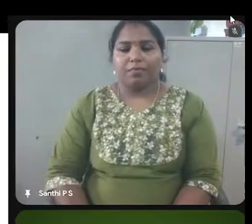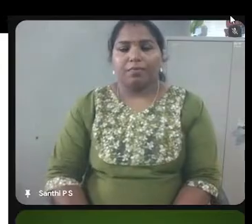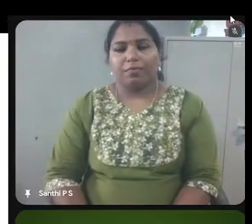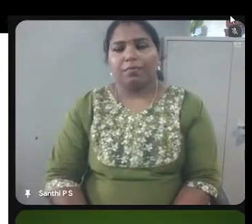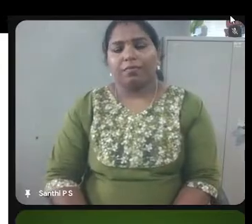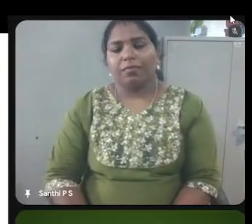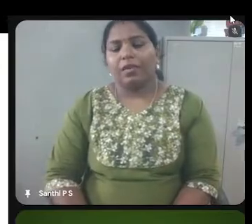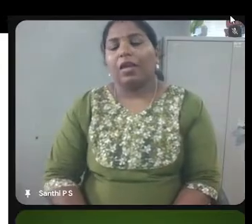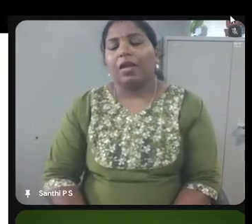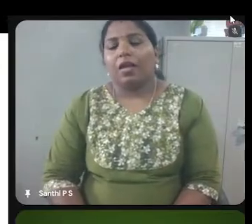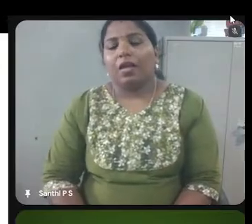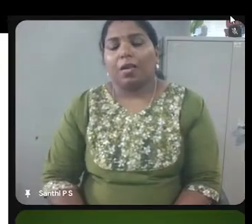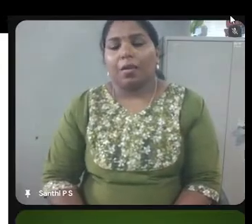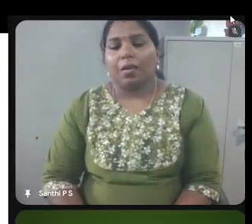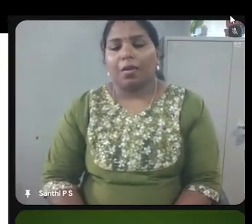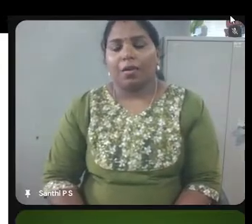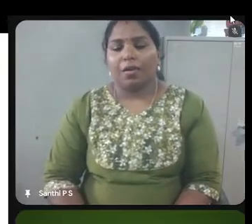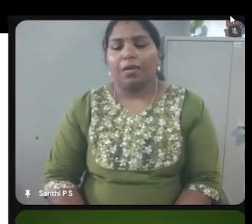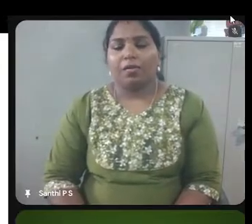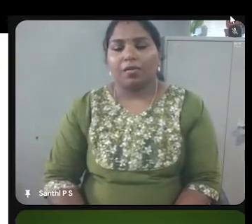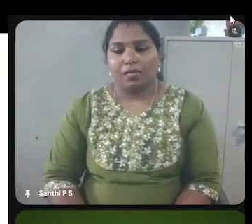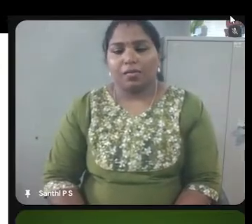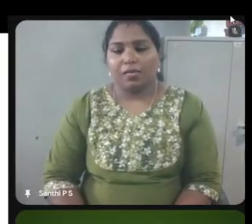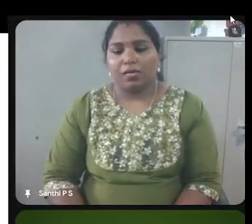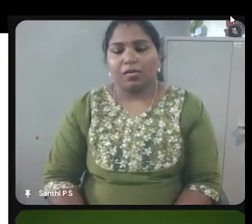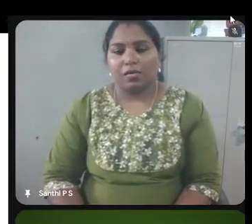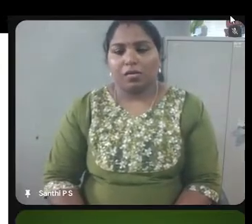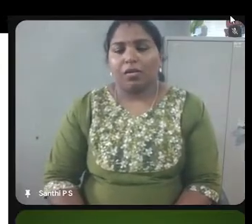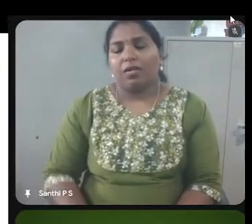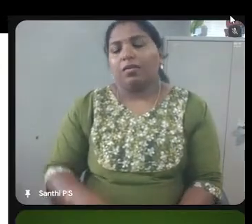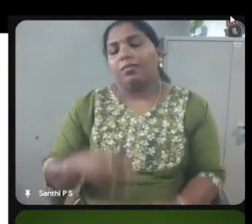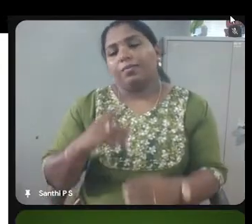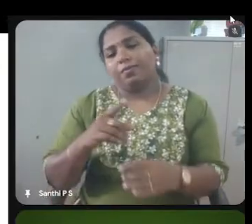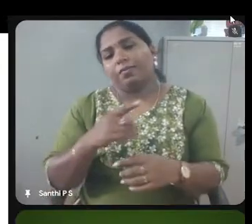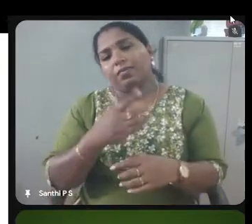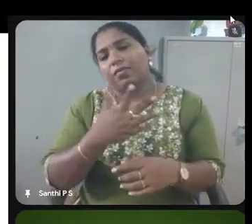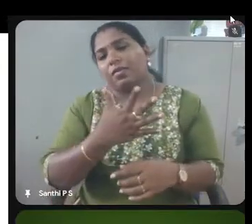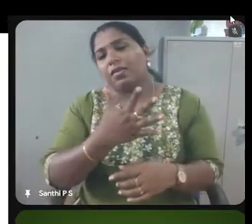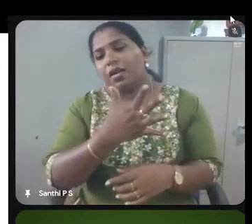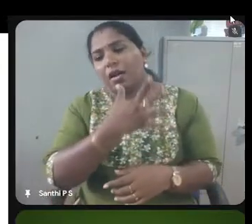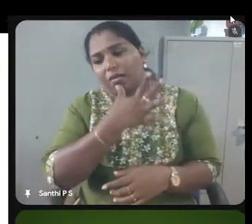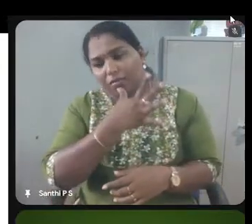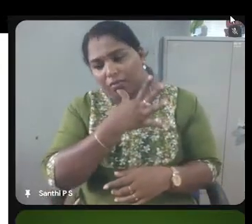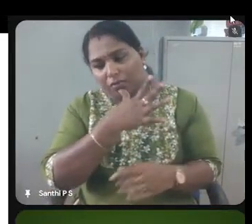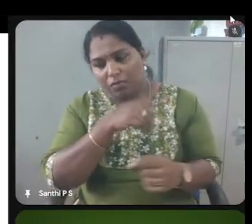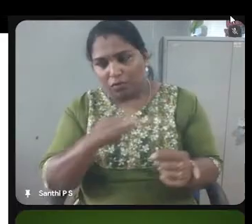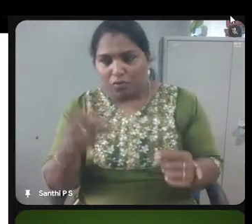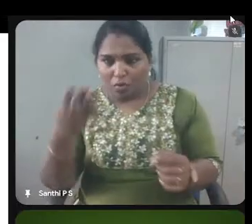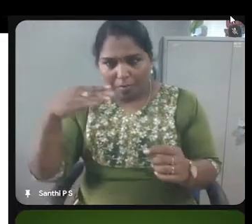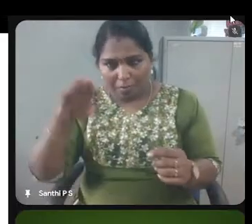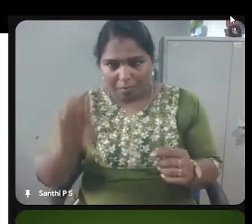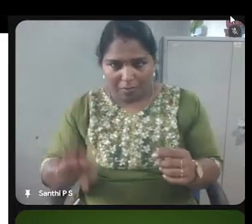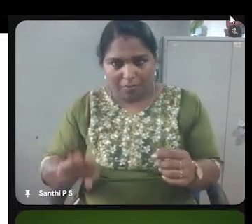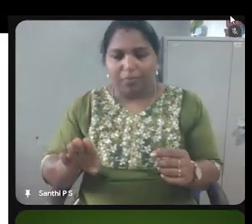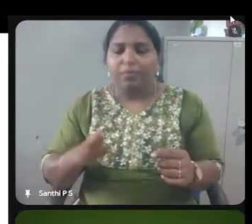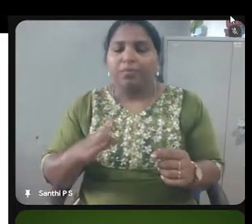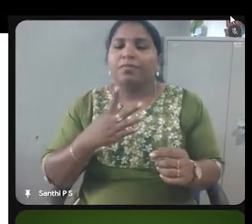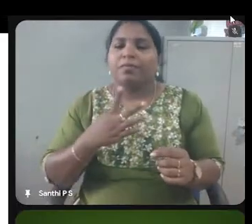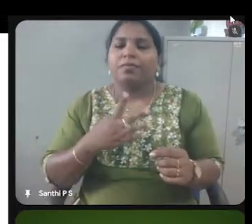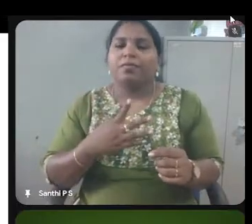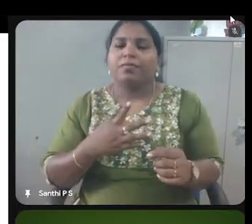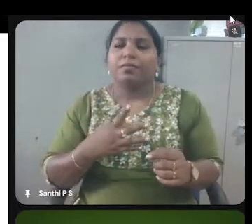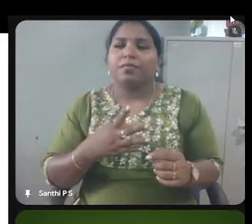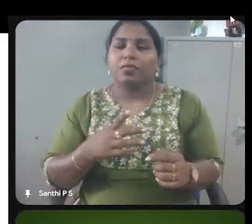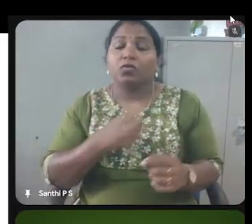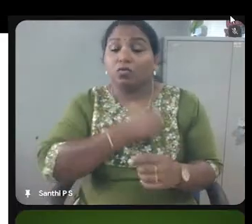മാം, കുട്ടികൾ ഇപ്പം 5 വയസ്സ് തൊട്ട് 9 വയസ്സ് വരെ എന്റെ വീട്ടിലുണ്ട്. അപ്പൊ ആ കുട്ടികൾക്ക് ഏതൊക്കെ രീതിയിലുള്ള